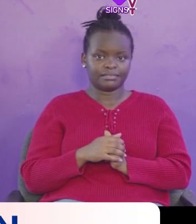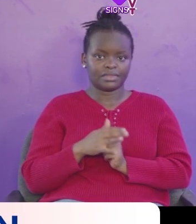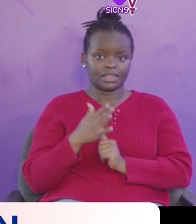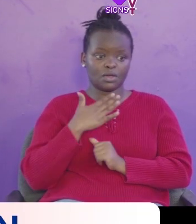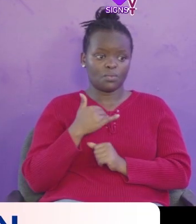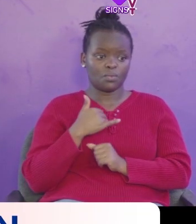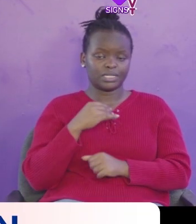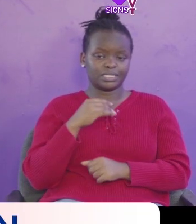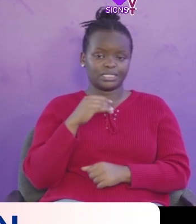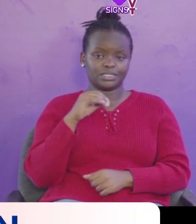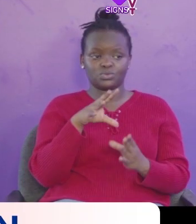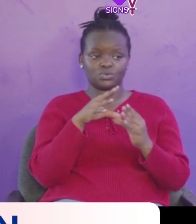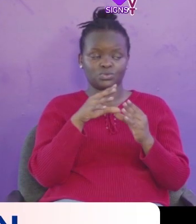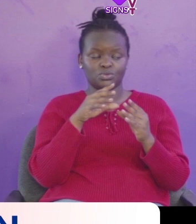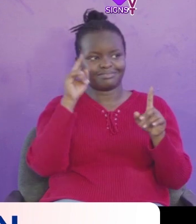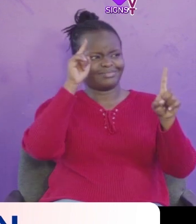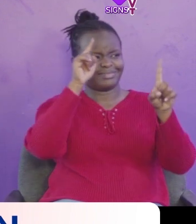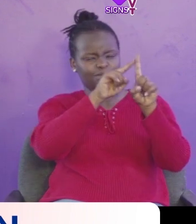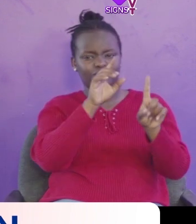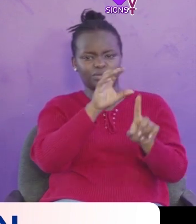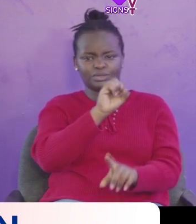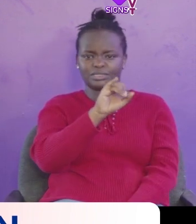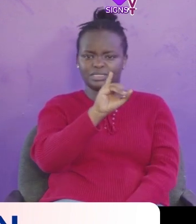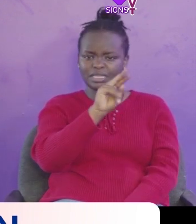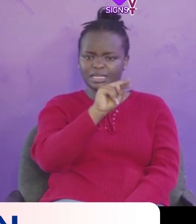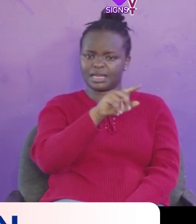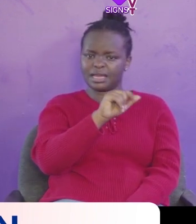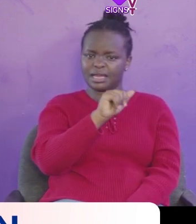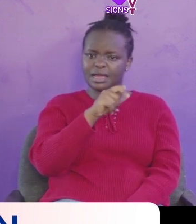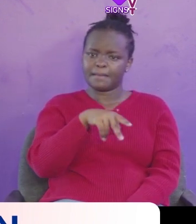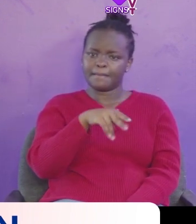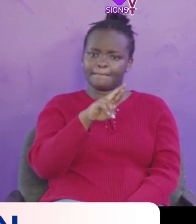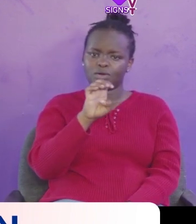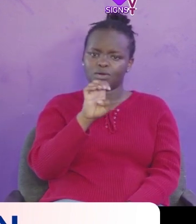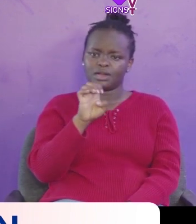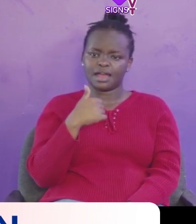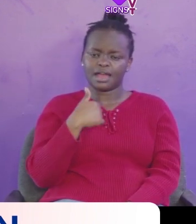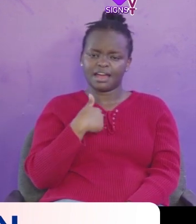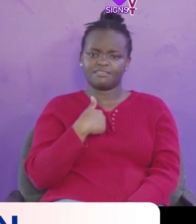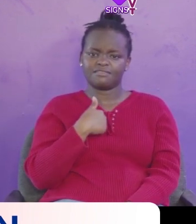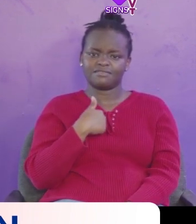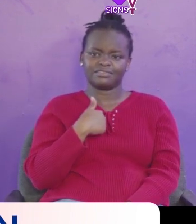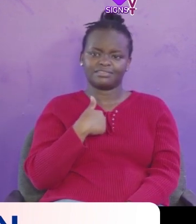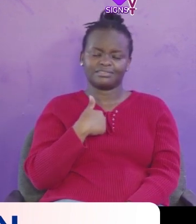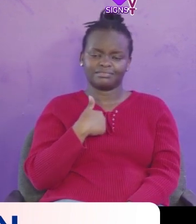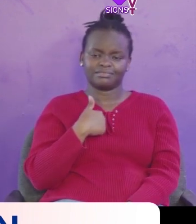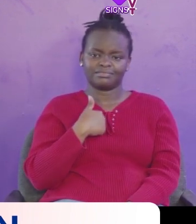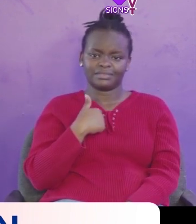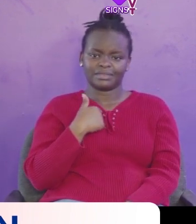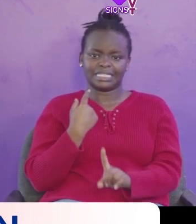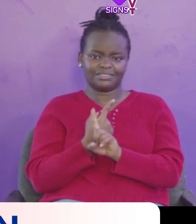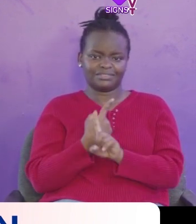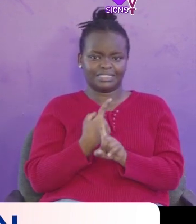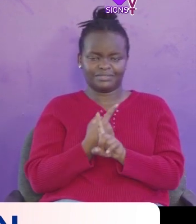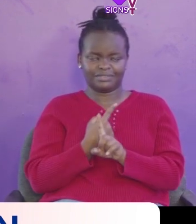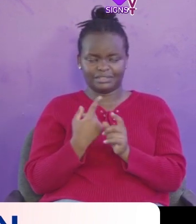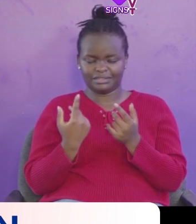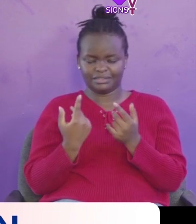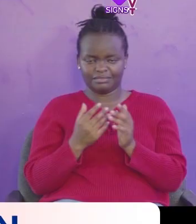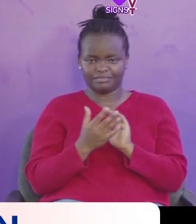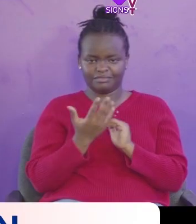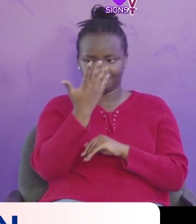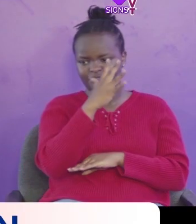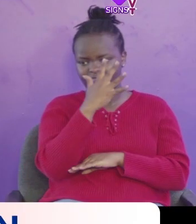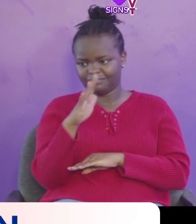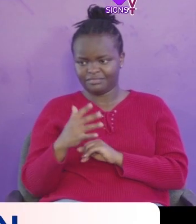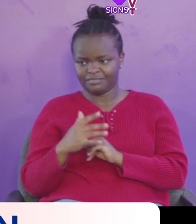Singapore, hata kama kuna msituni, kuna ile msituni decent, si tambarare. Number 1. Number 2, kuna